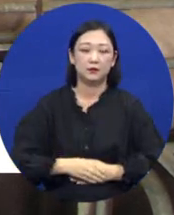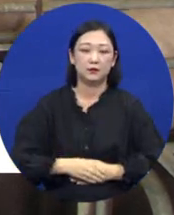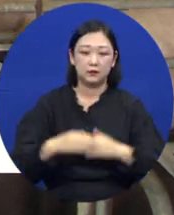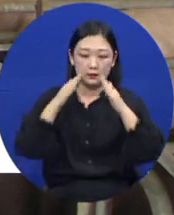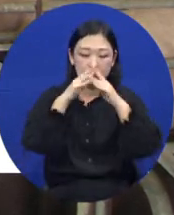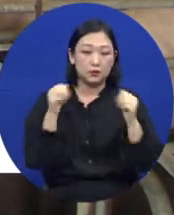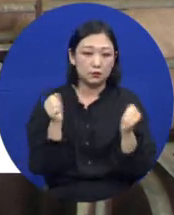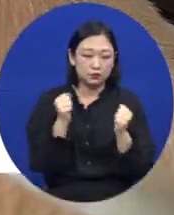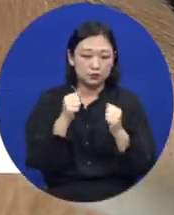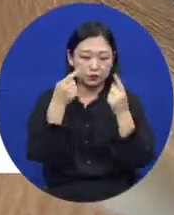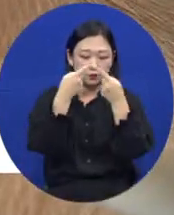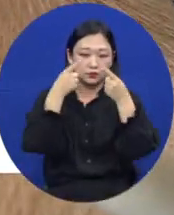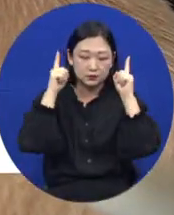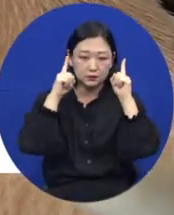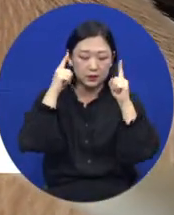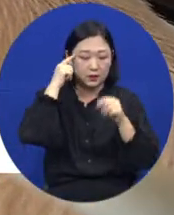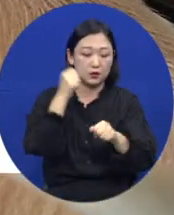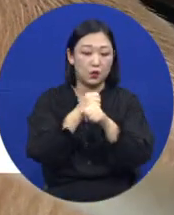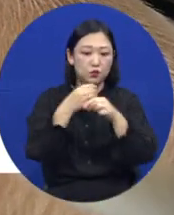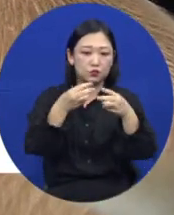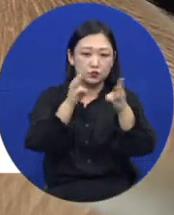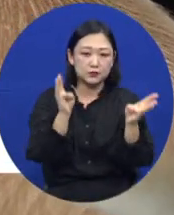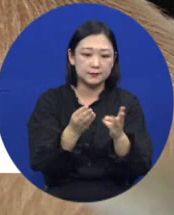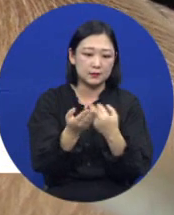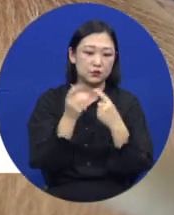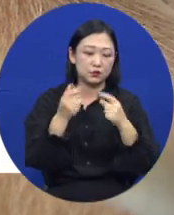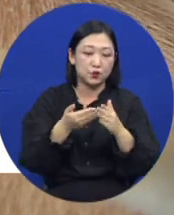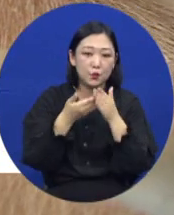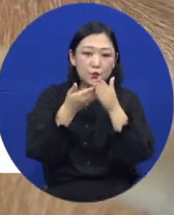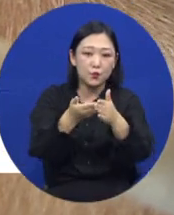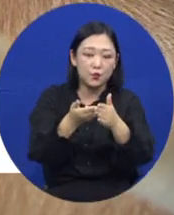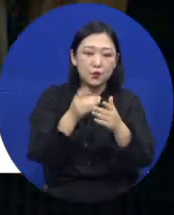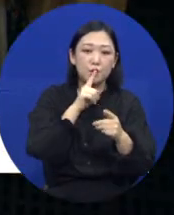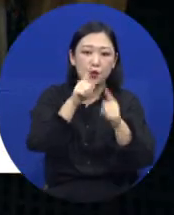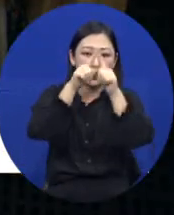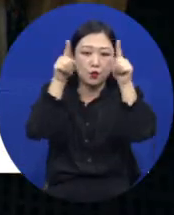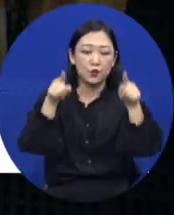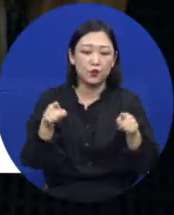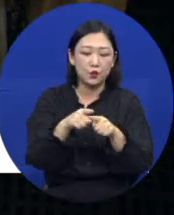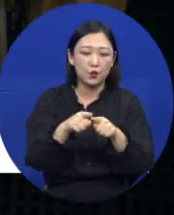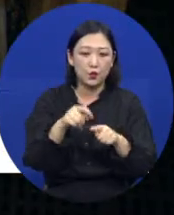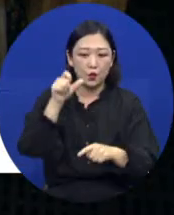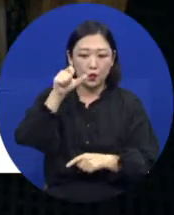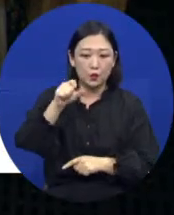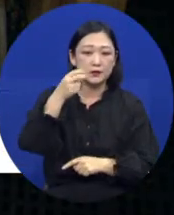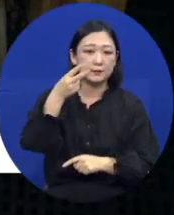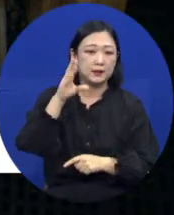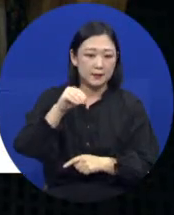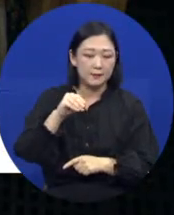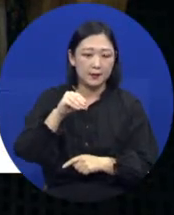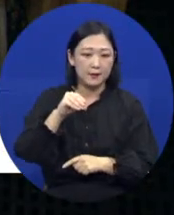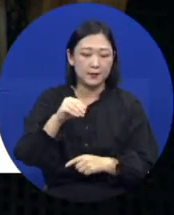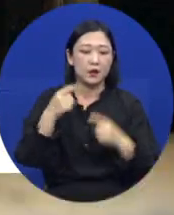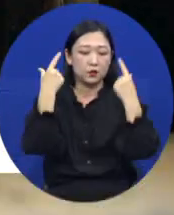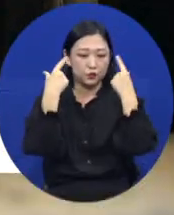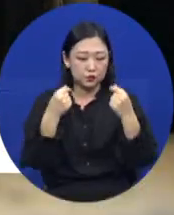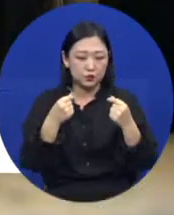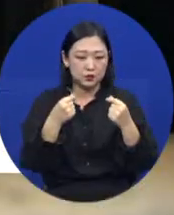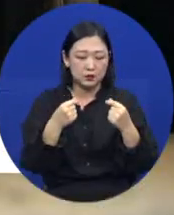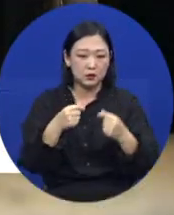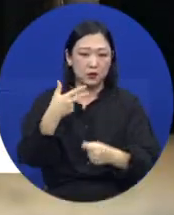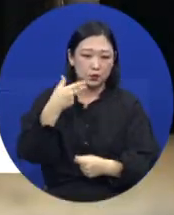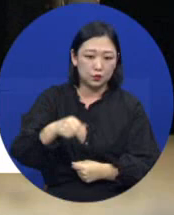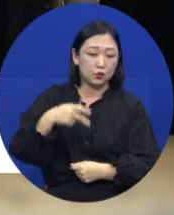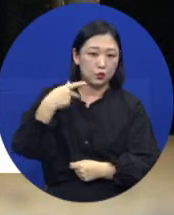연구팀은 제주도에 제출한 보고서에서 현재도 4 4 6 규모인 52만 마리를 유지하면서 가축분뇨